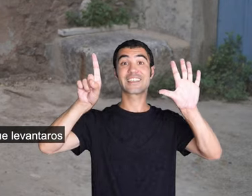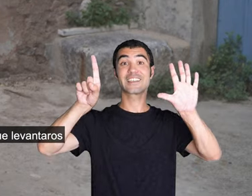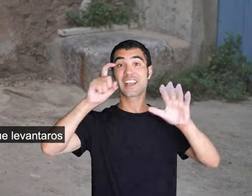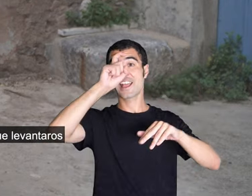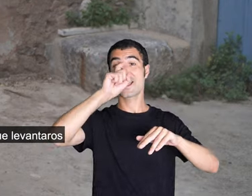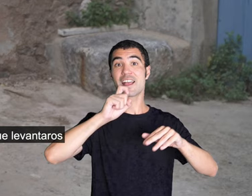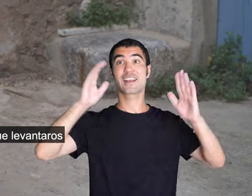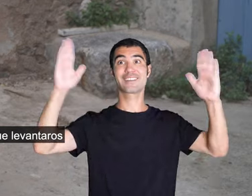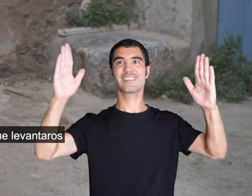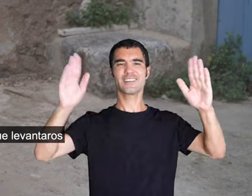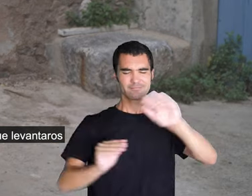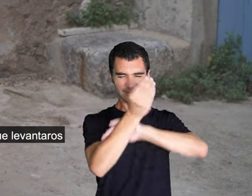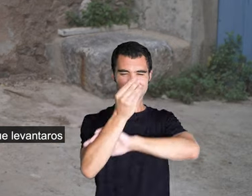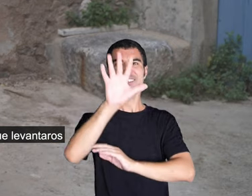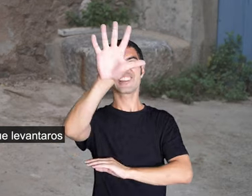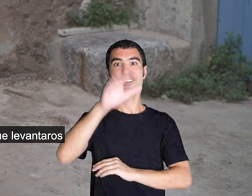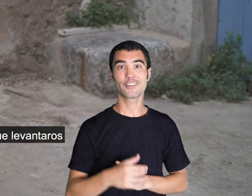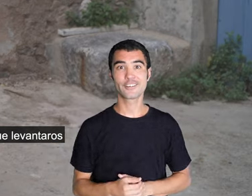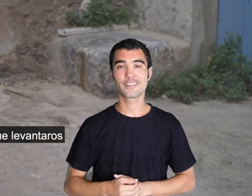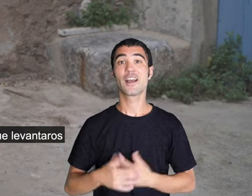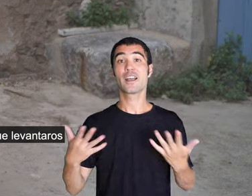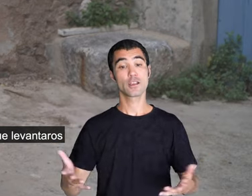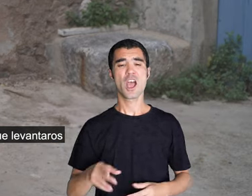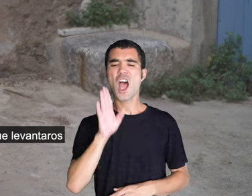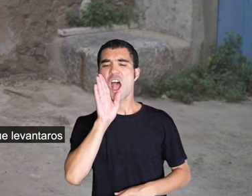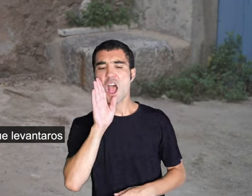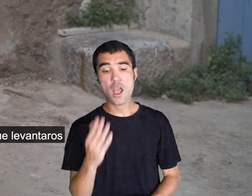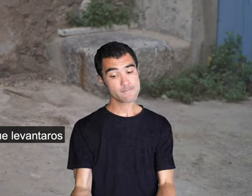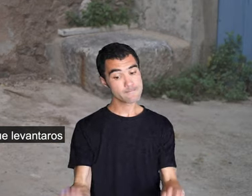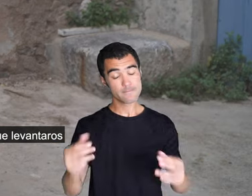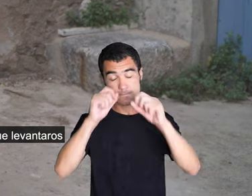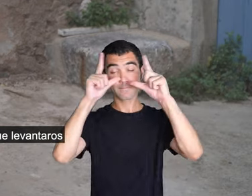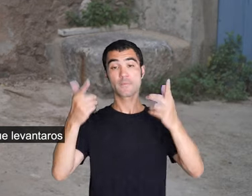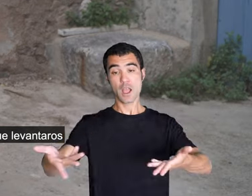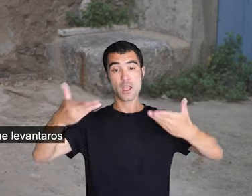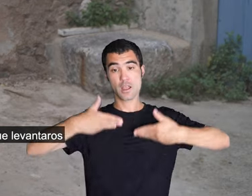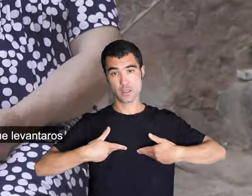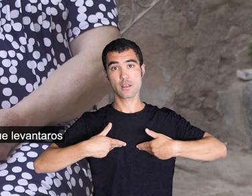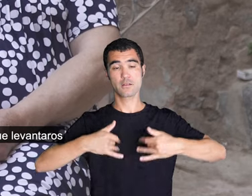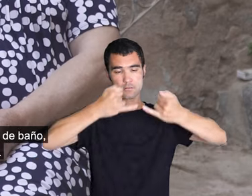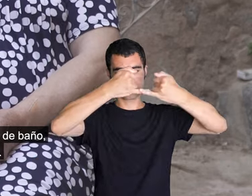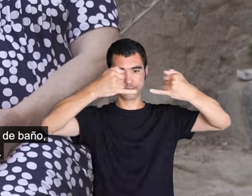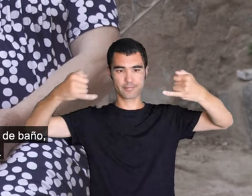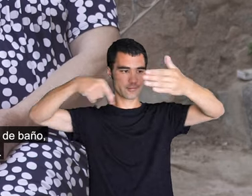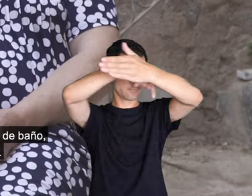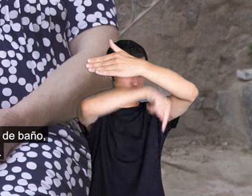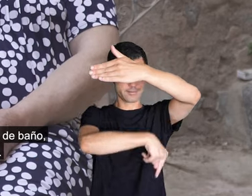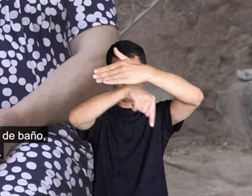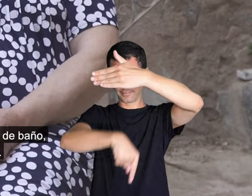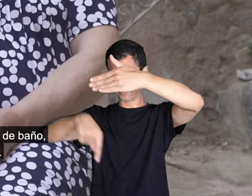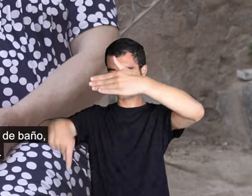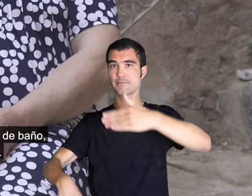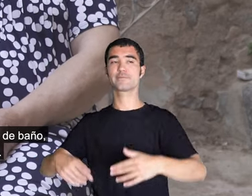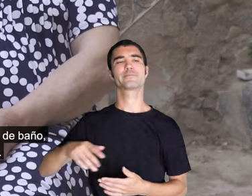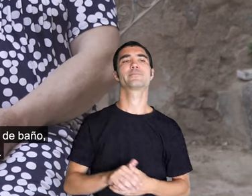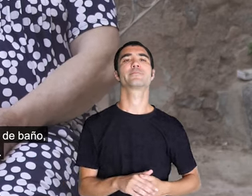mos deia, ala, vinga, ninetes, vos heu d'aixecar-vos, com m'heu d'ajudar, per escar els palangres. Els estius, quan va començar